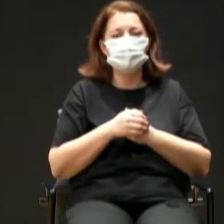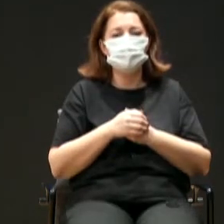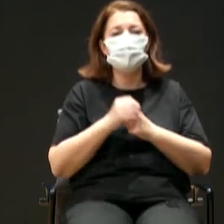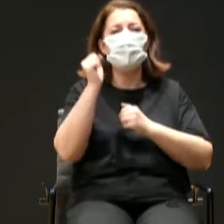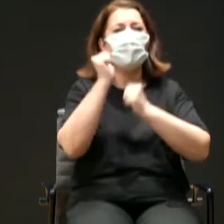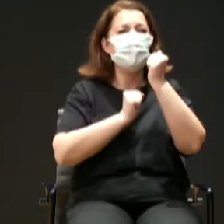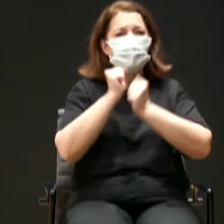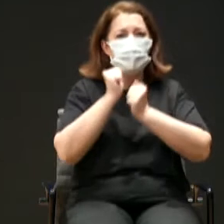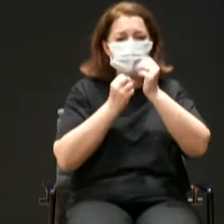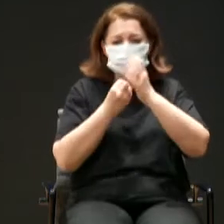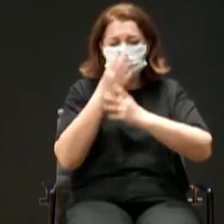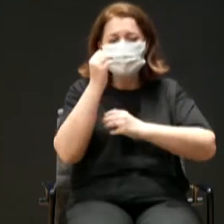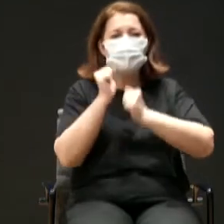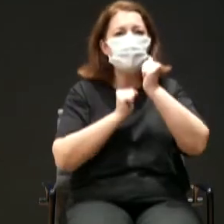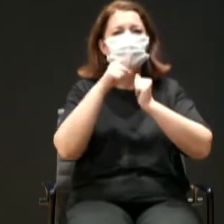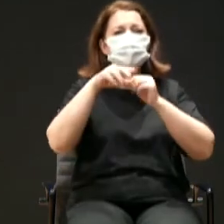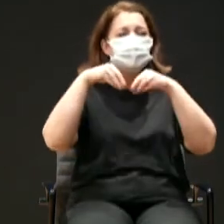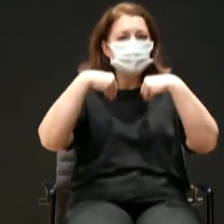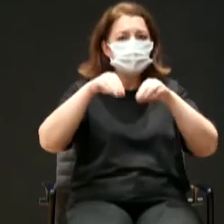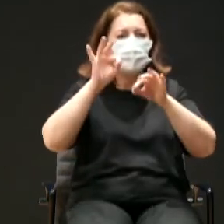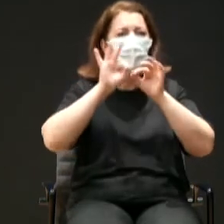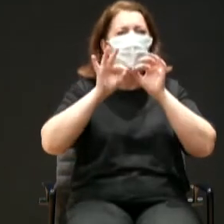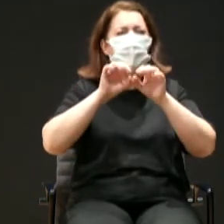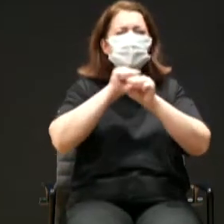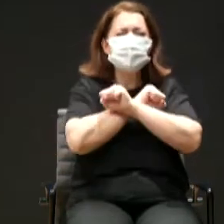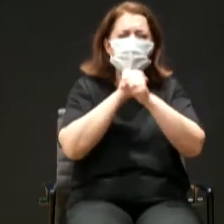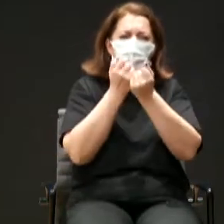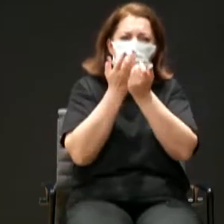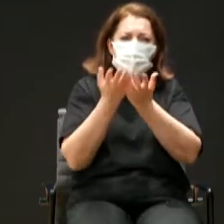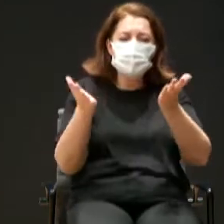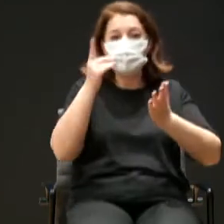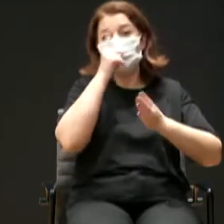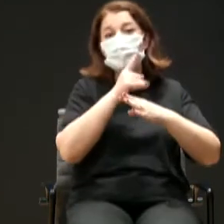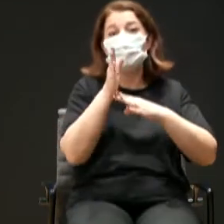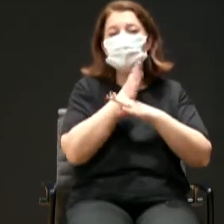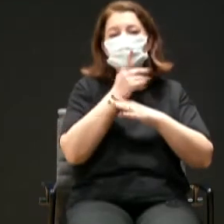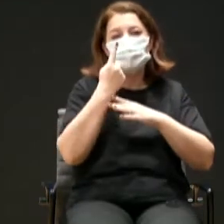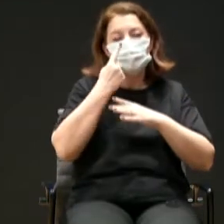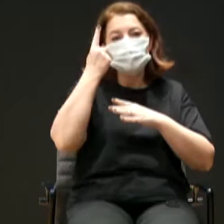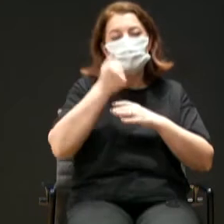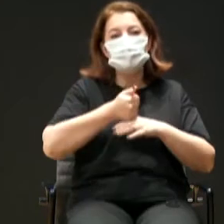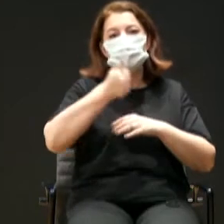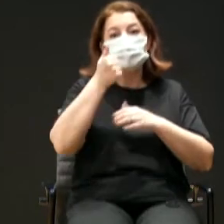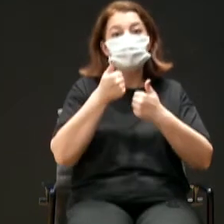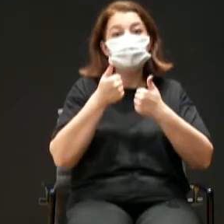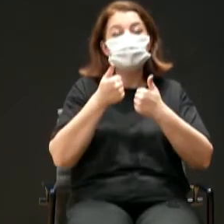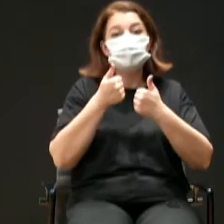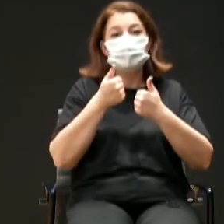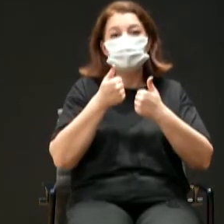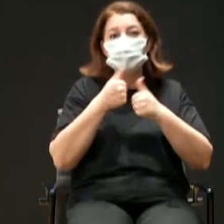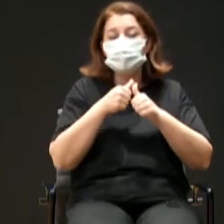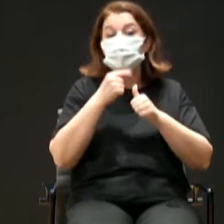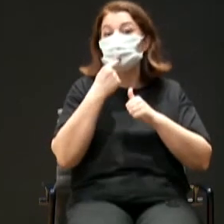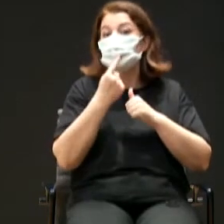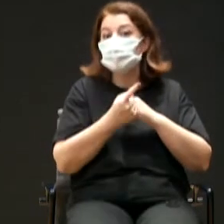Fabrika kuran fabrikaları sattınız. Ekonomiyi mahvettiniz. Dolayısıyla Cumhurbaşkanımızın eşi diyor